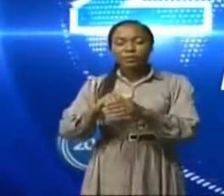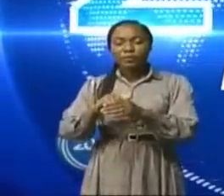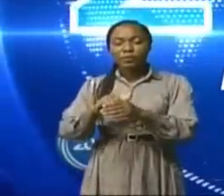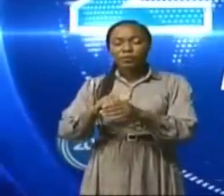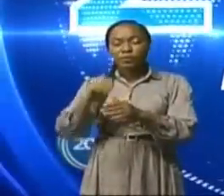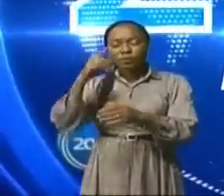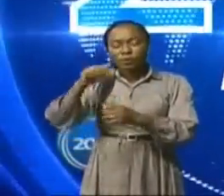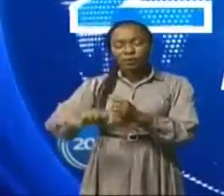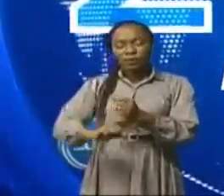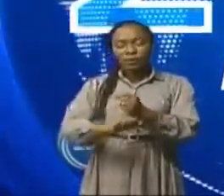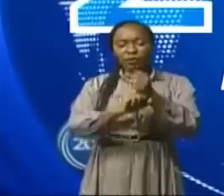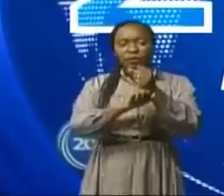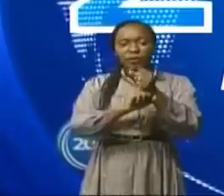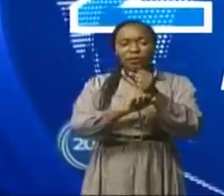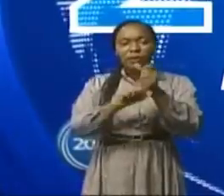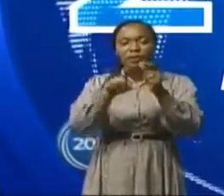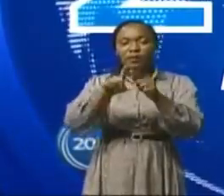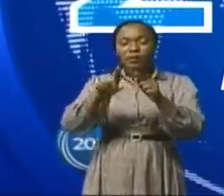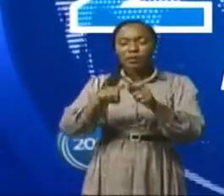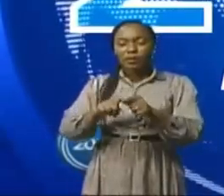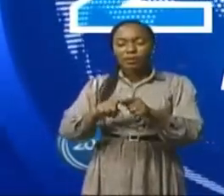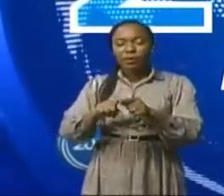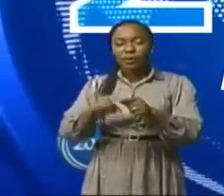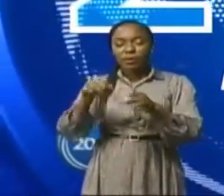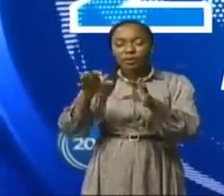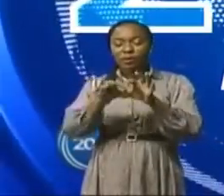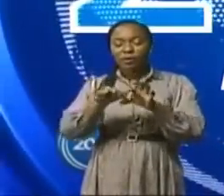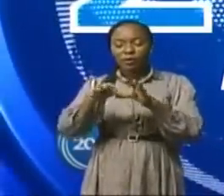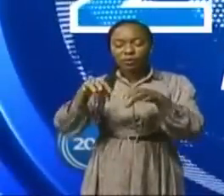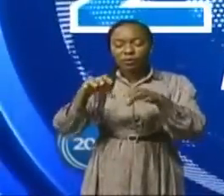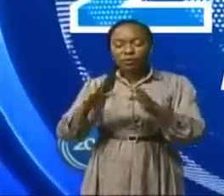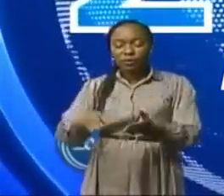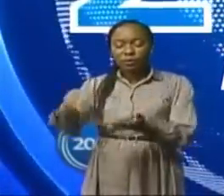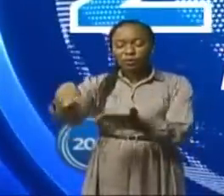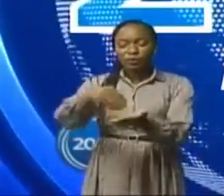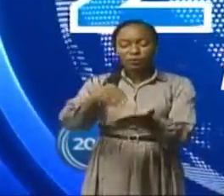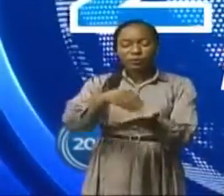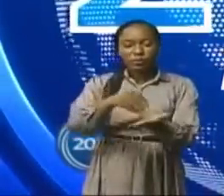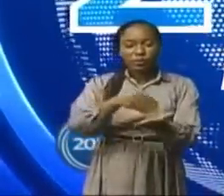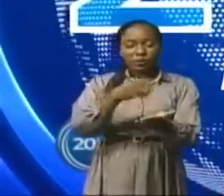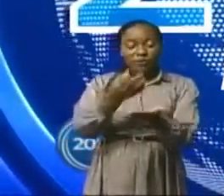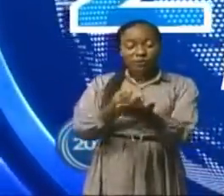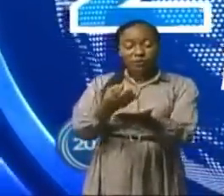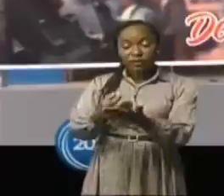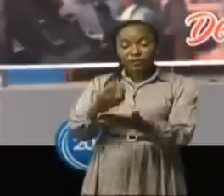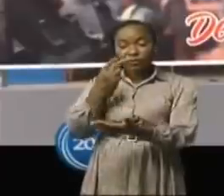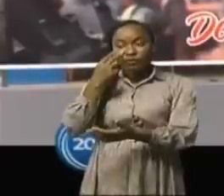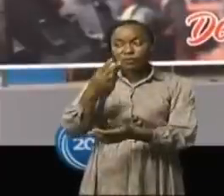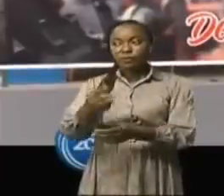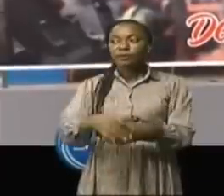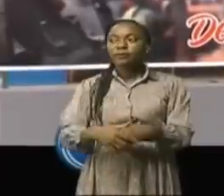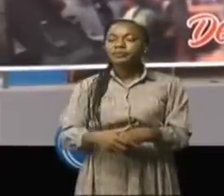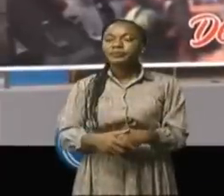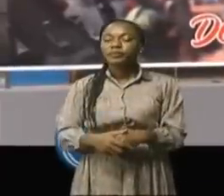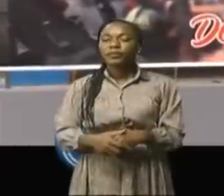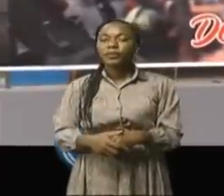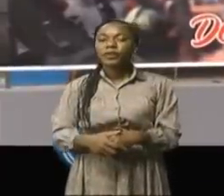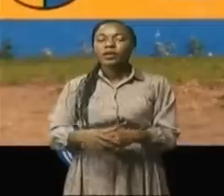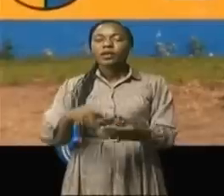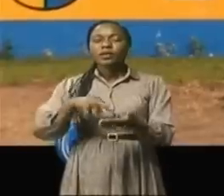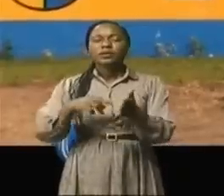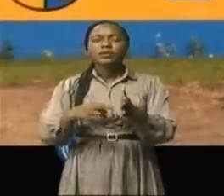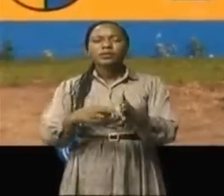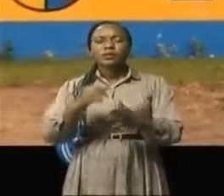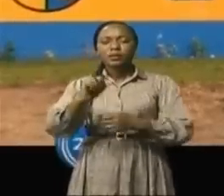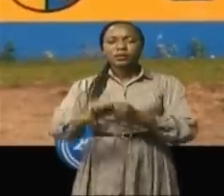apport efficace à l'armée congolaise avec une cotisation des fonds. Béatrice Chaco. C'est pour prêter main forte